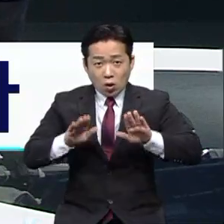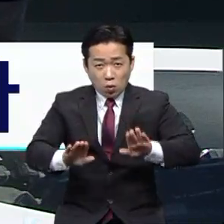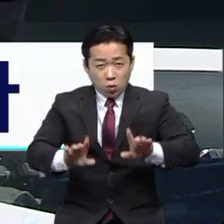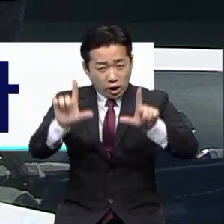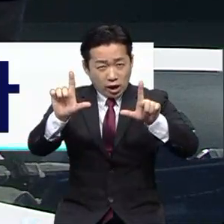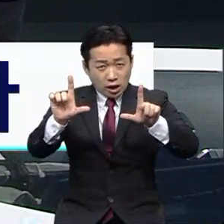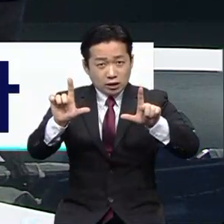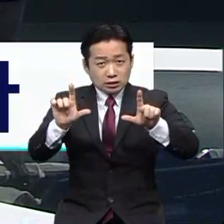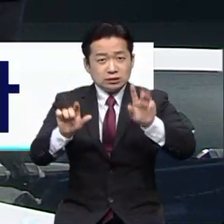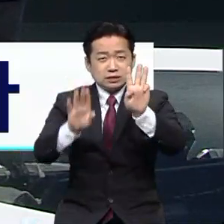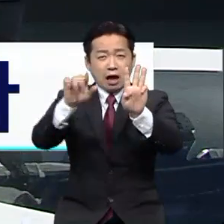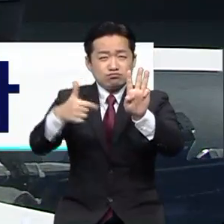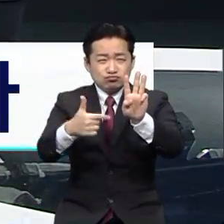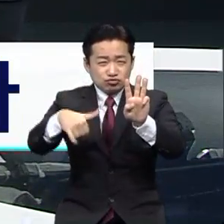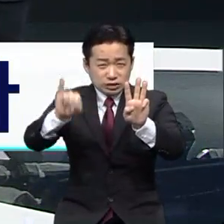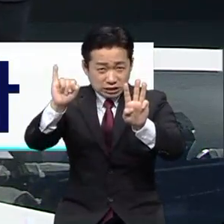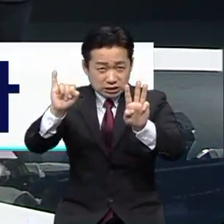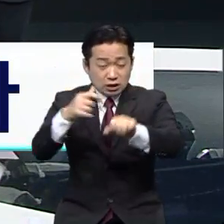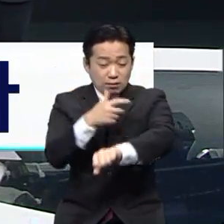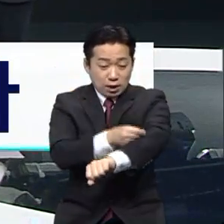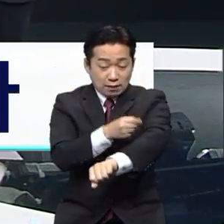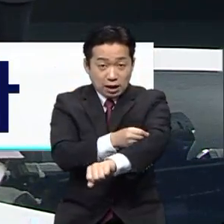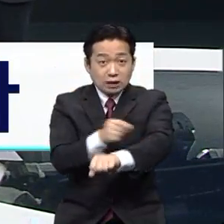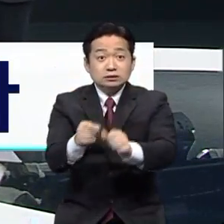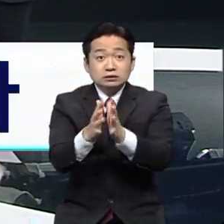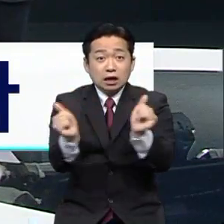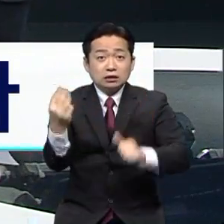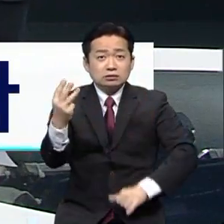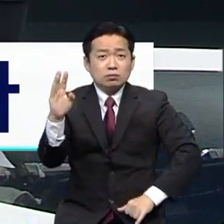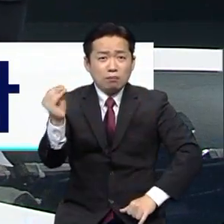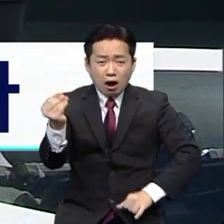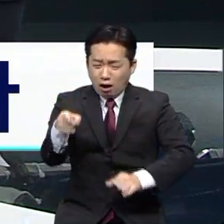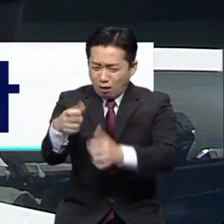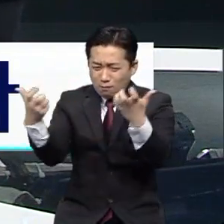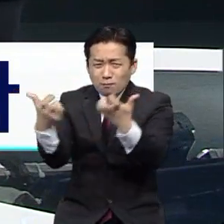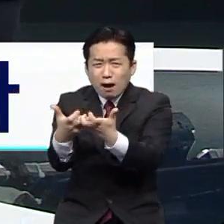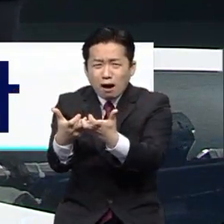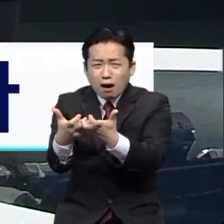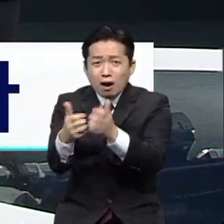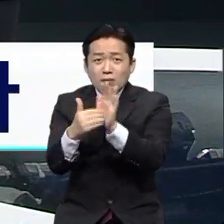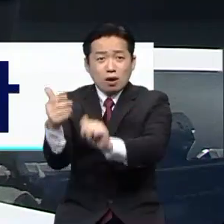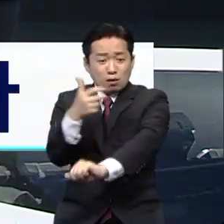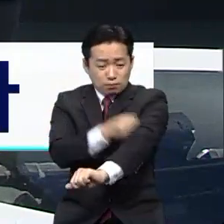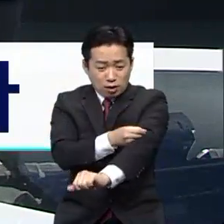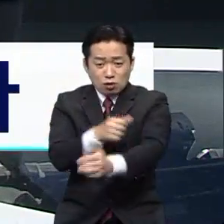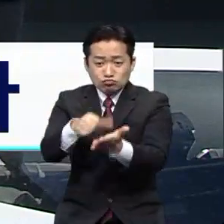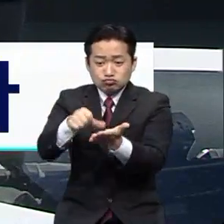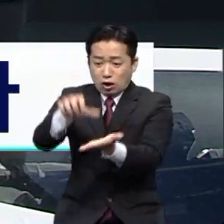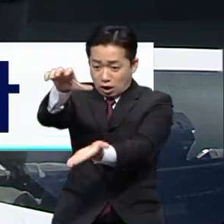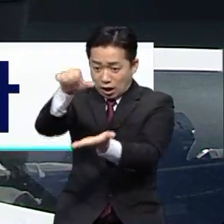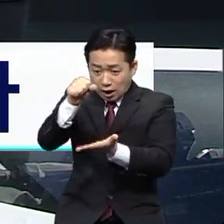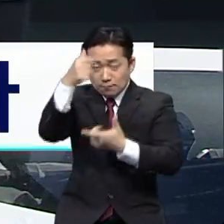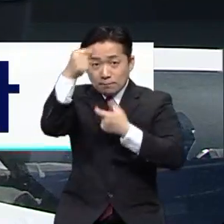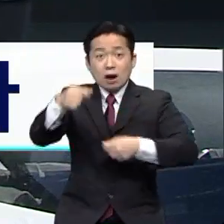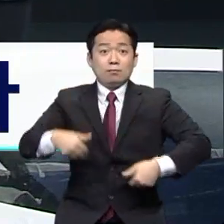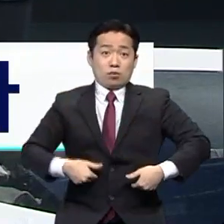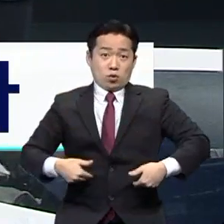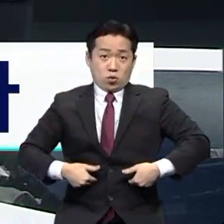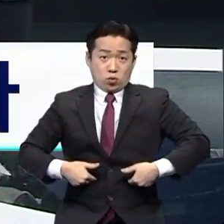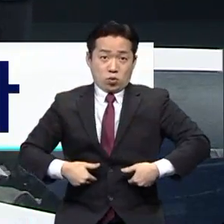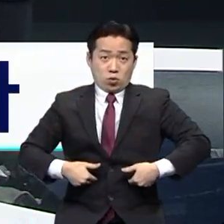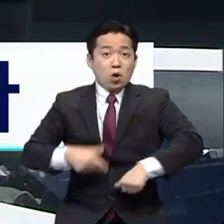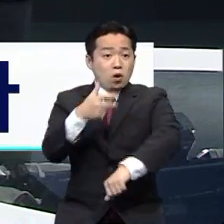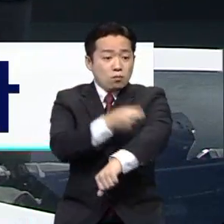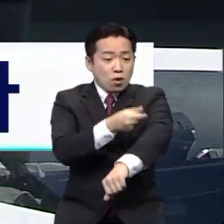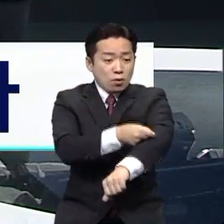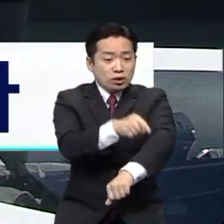3분기에 만 접종 대상이 3300만 명 물려 있습니다 백씨 물량을 제때 확보해야 하고 또 접종